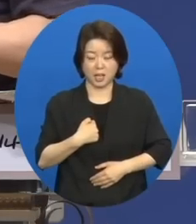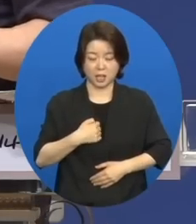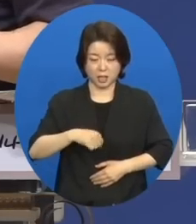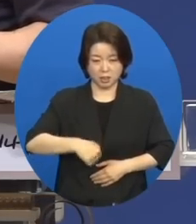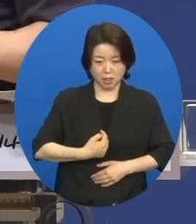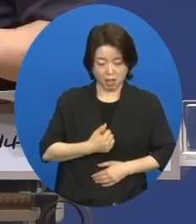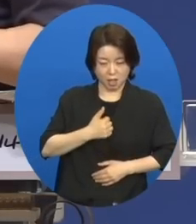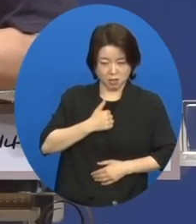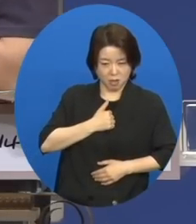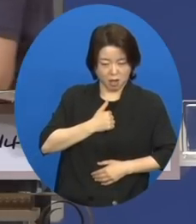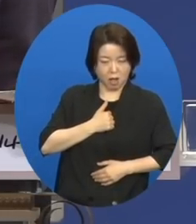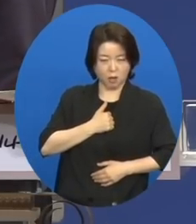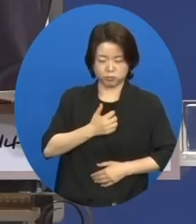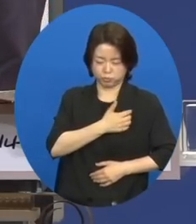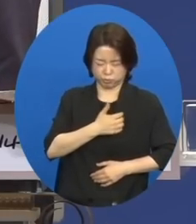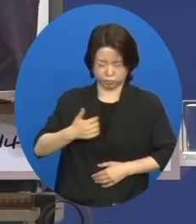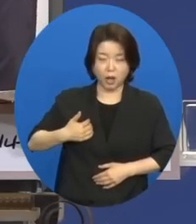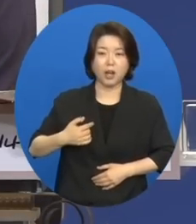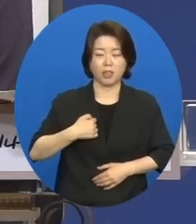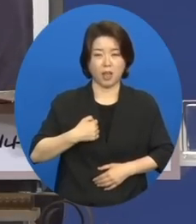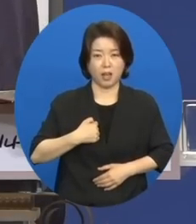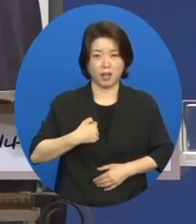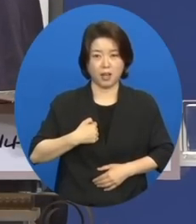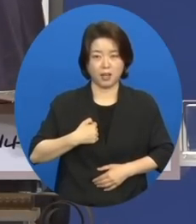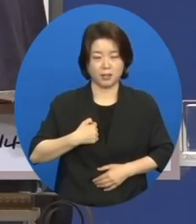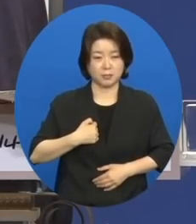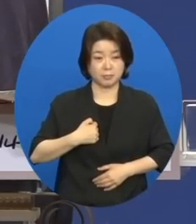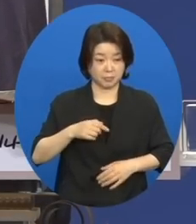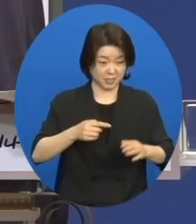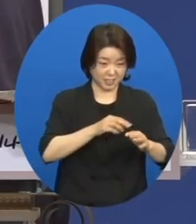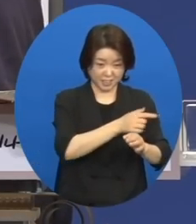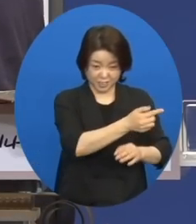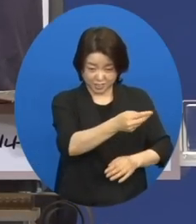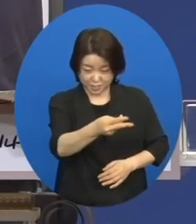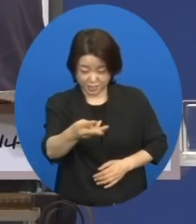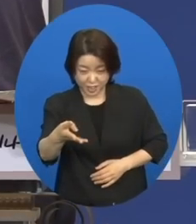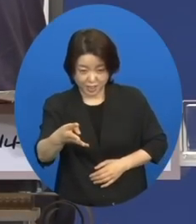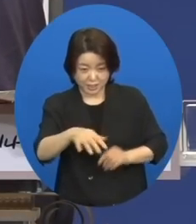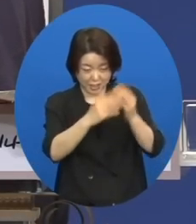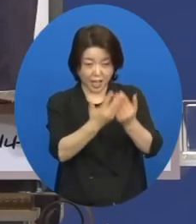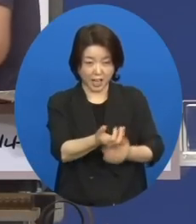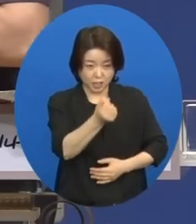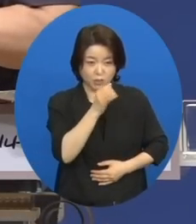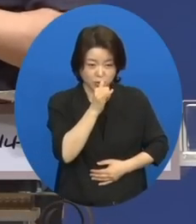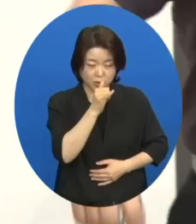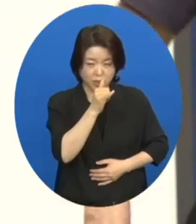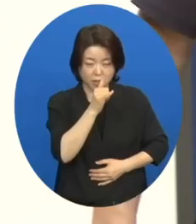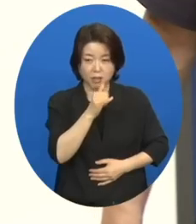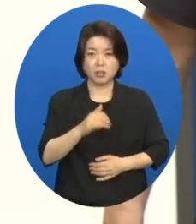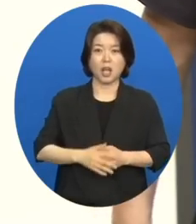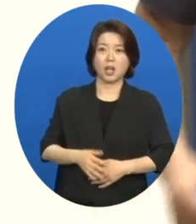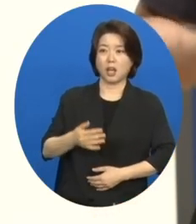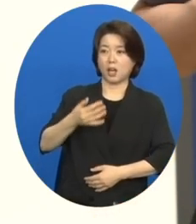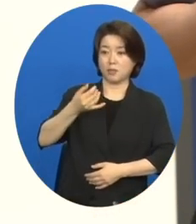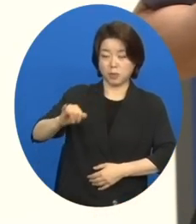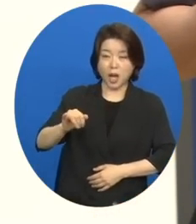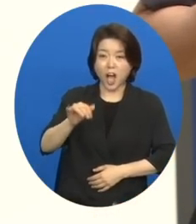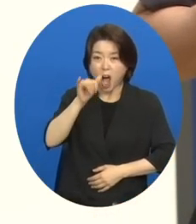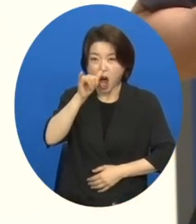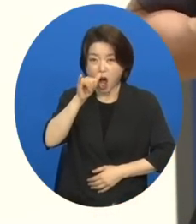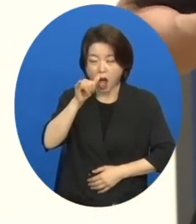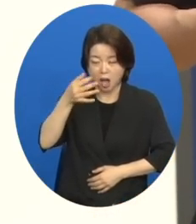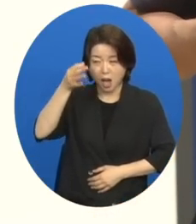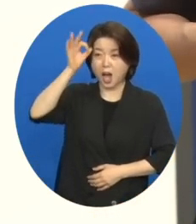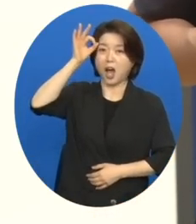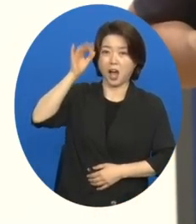충만했던 내가 실제 다른 거 다 있는데 치명적인 결함이 있다고 하는 사실을